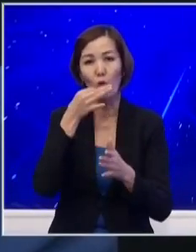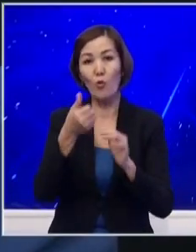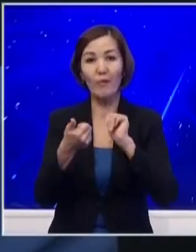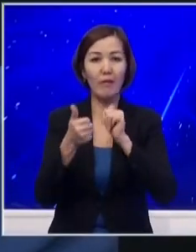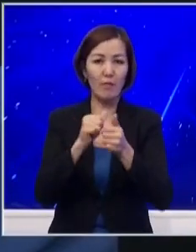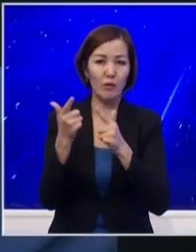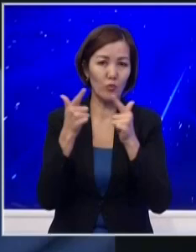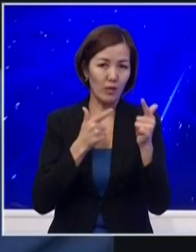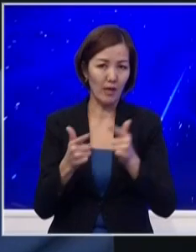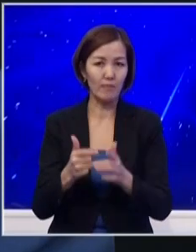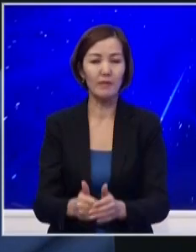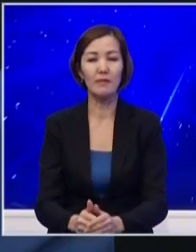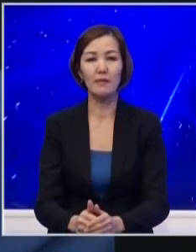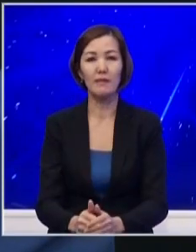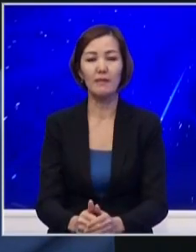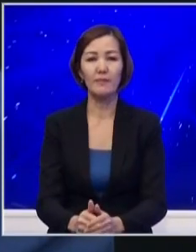алмасуға дайынбыз.